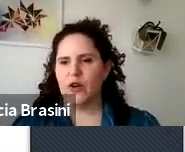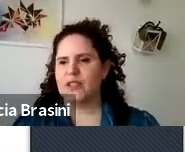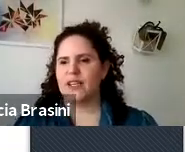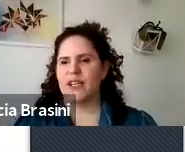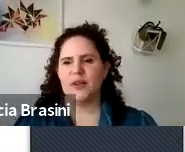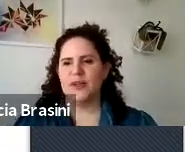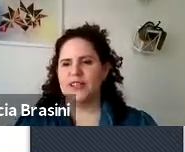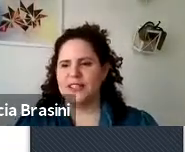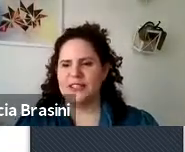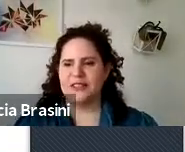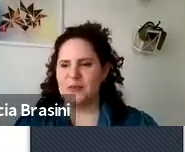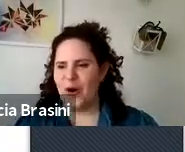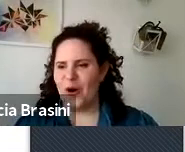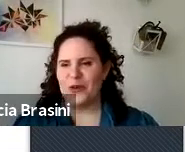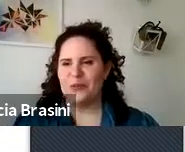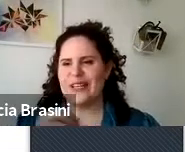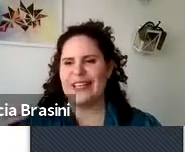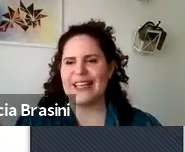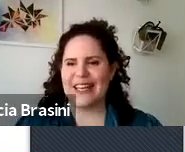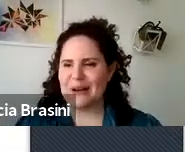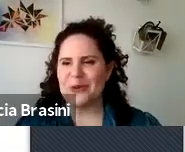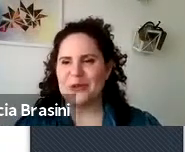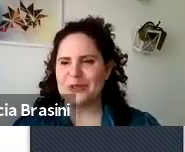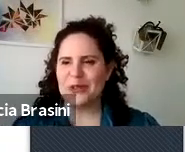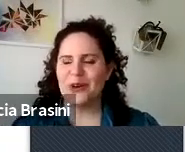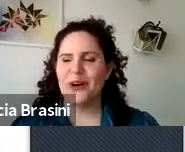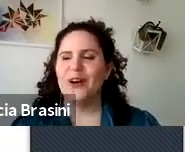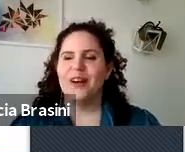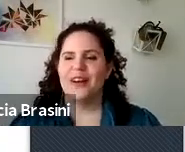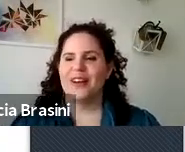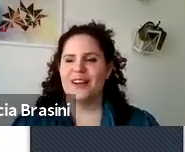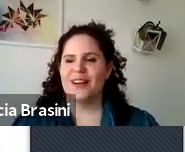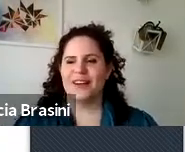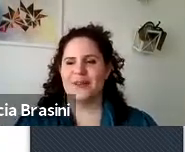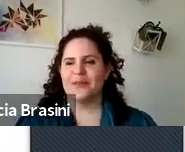chiari. A volte le guide si muovono in maniera molto